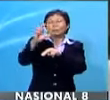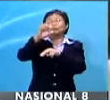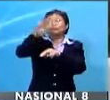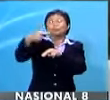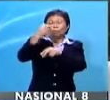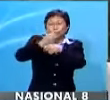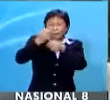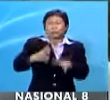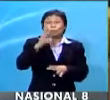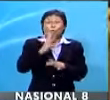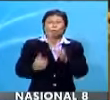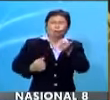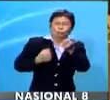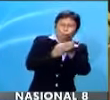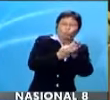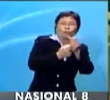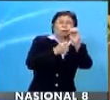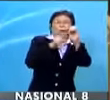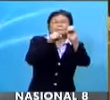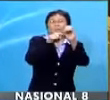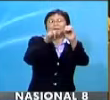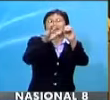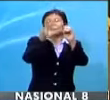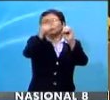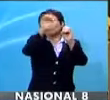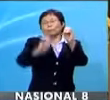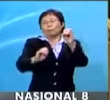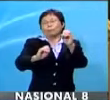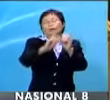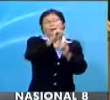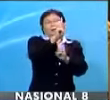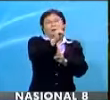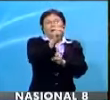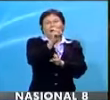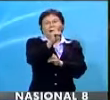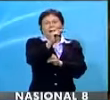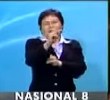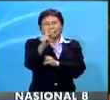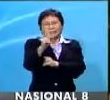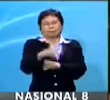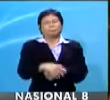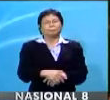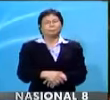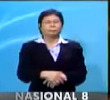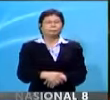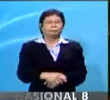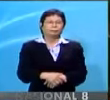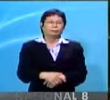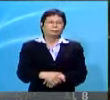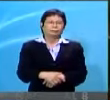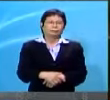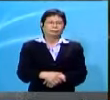wanita yang menyumbang sebanyak0.3 keluaran negara kasar nk